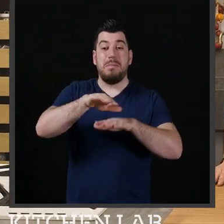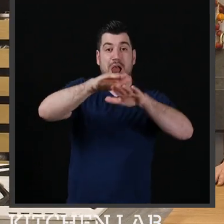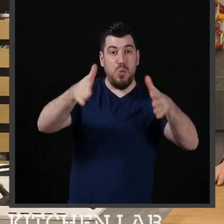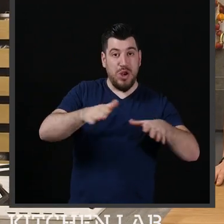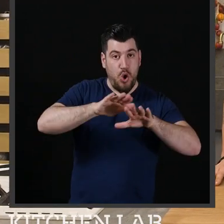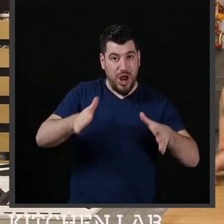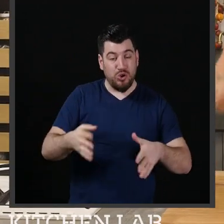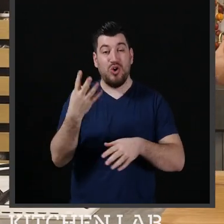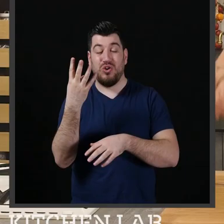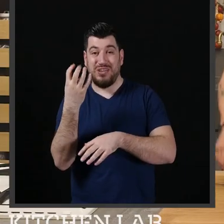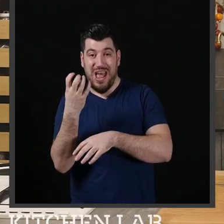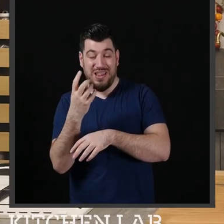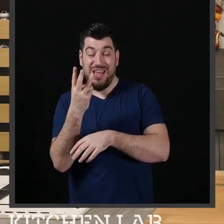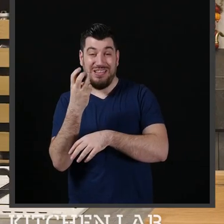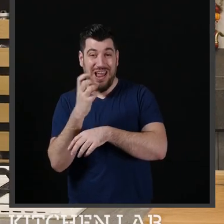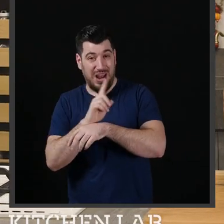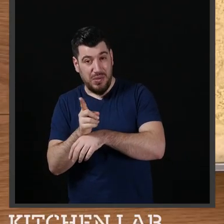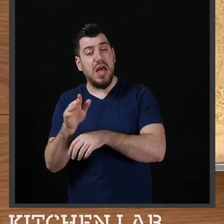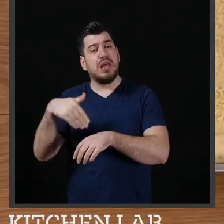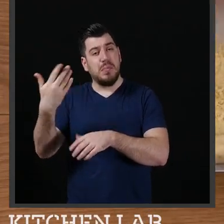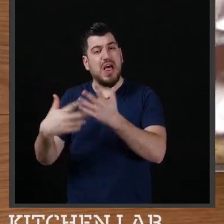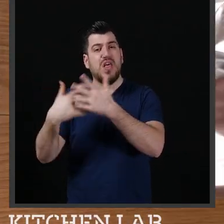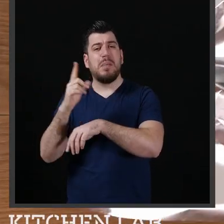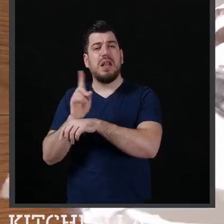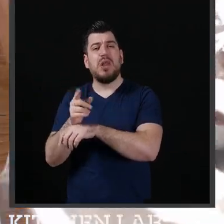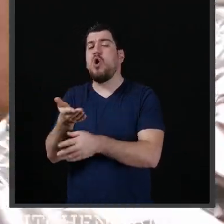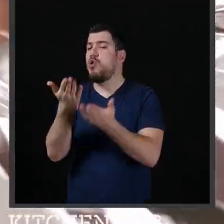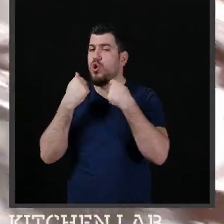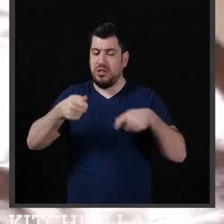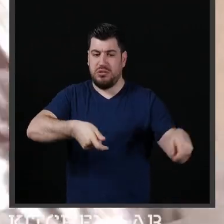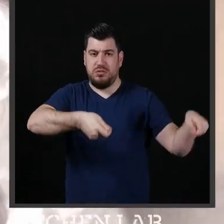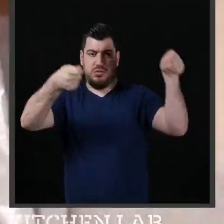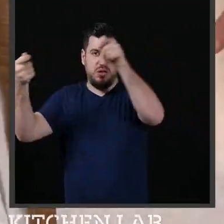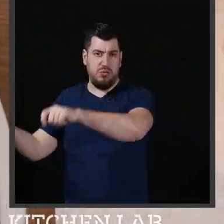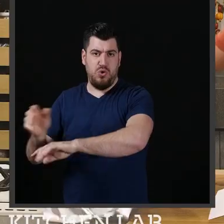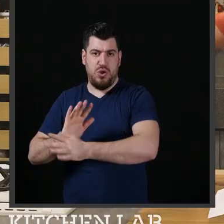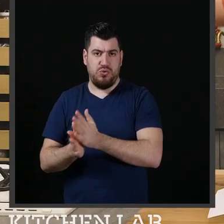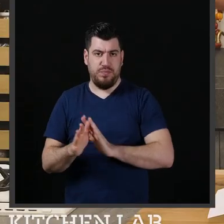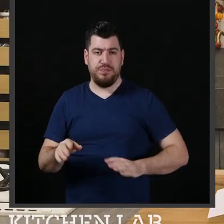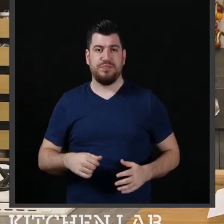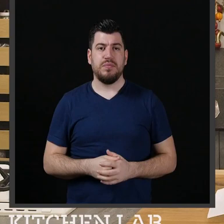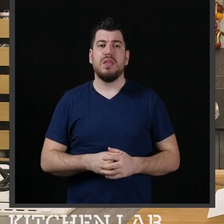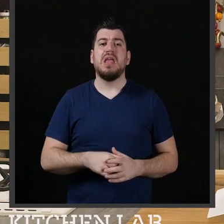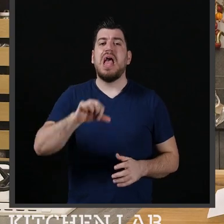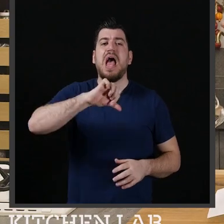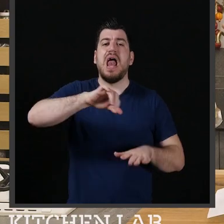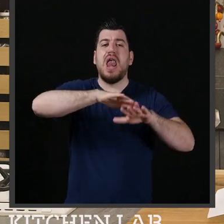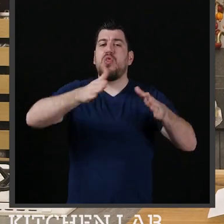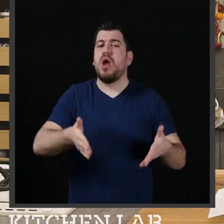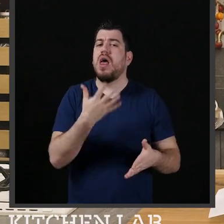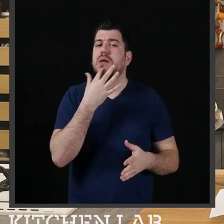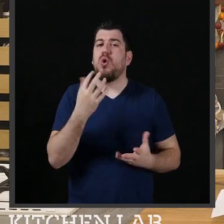λαδόκολλα και 15 λεπτά χωρίς αλουμινόχαρτο και λαδόκολλα. Βάζουμε πάνω. Και γιατί βάζω λαδόκολλα? Γιατί άμα βάλω μόνο αλουμινόχαρτο, κολλάει